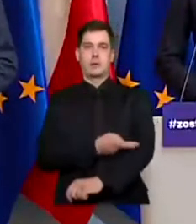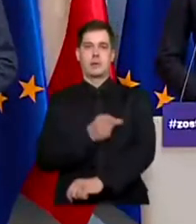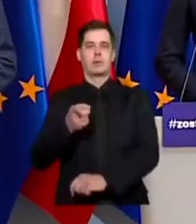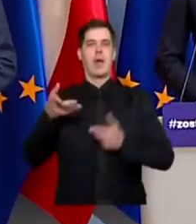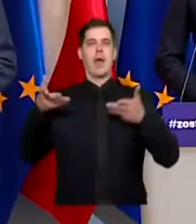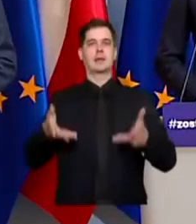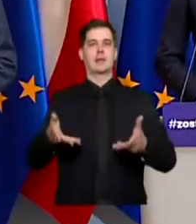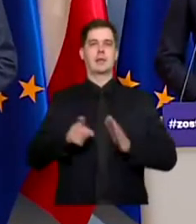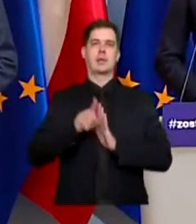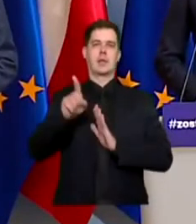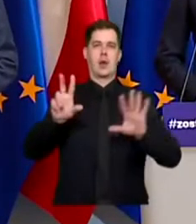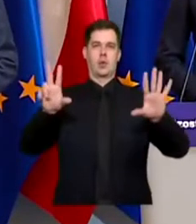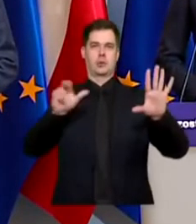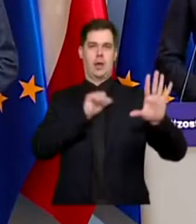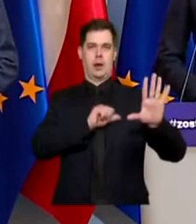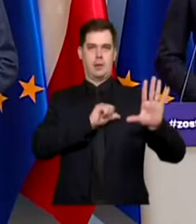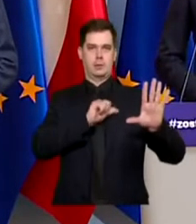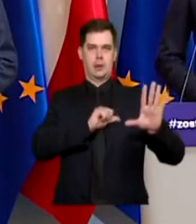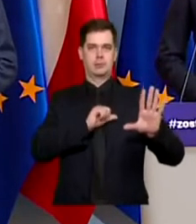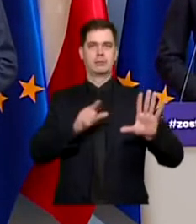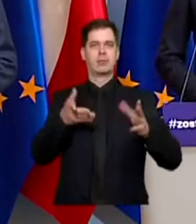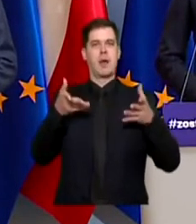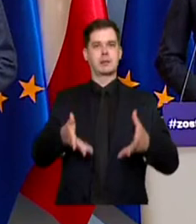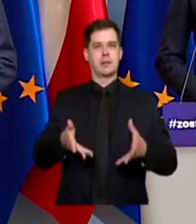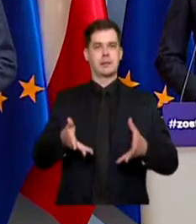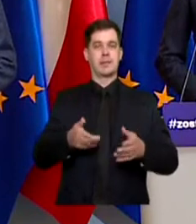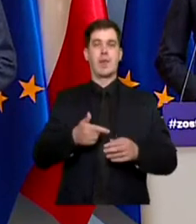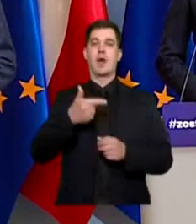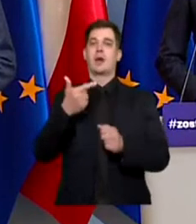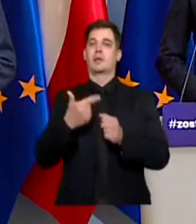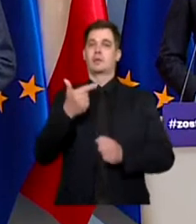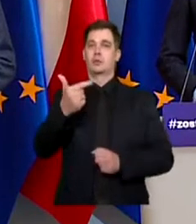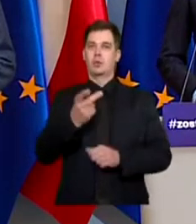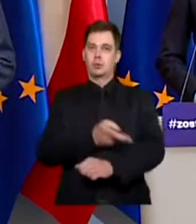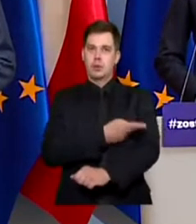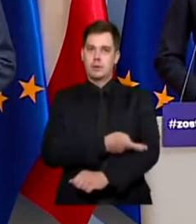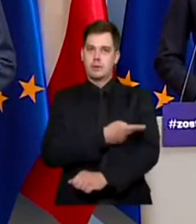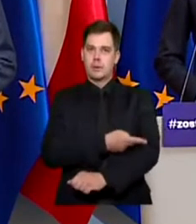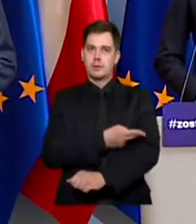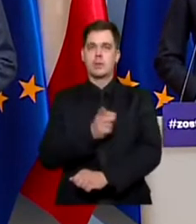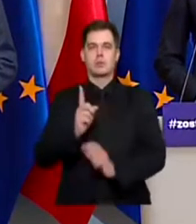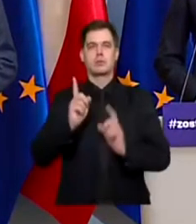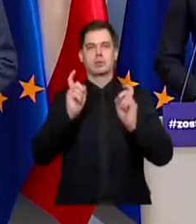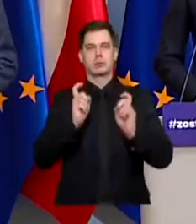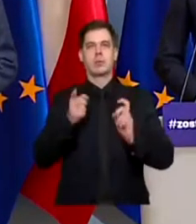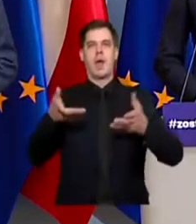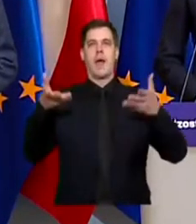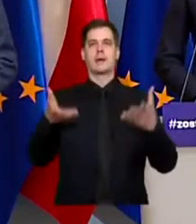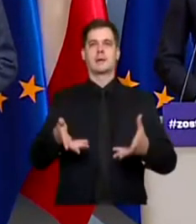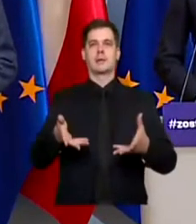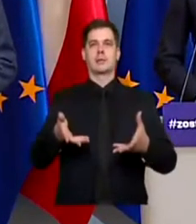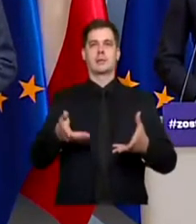przeprowadzenie egzaminów dla ósmoklasistów. Od 22 czerwca rozpoczną się